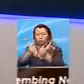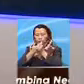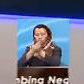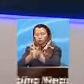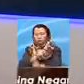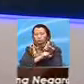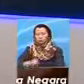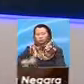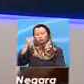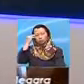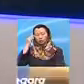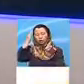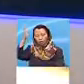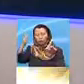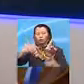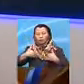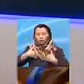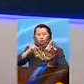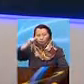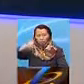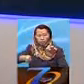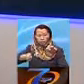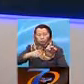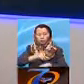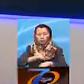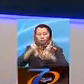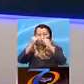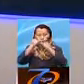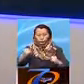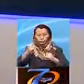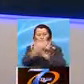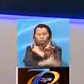Kesultanan Melayu yang akan berlangsung esok di istana